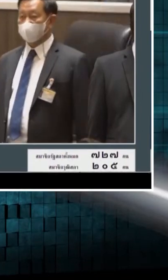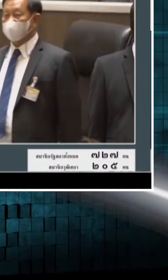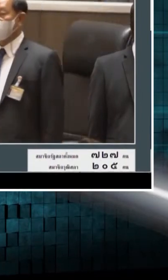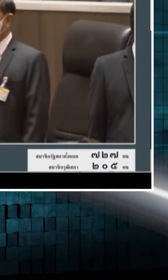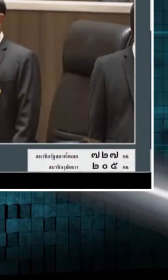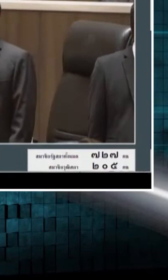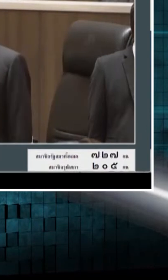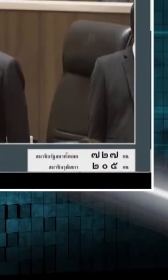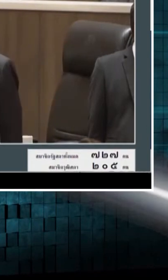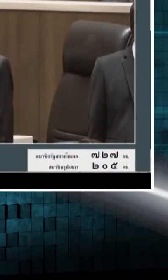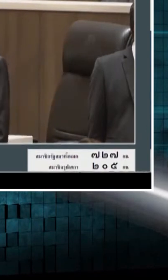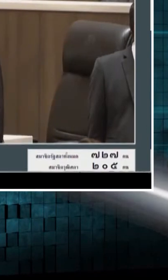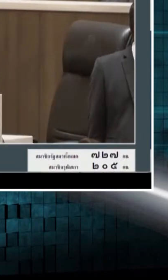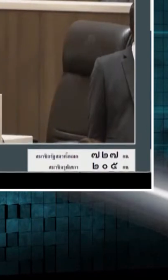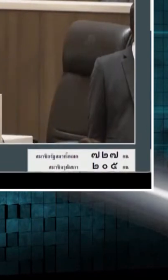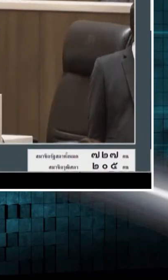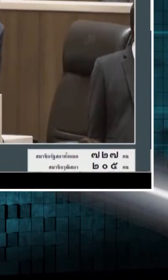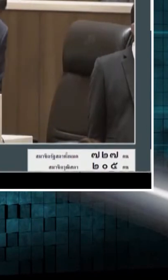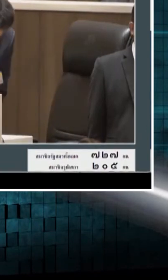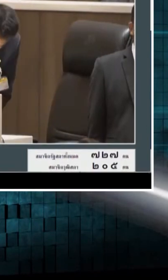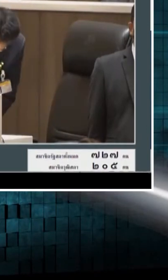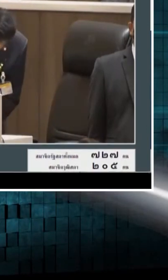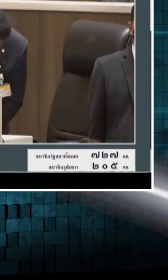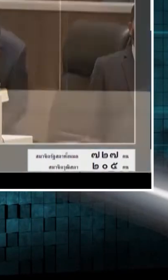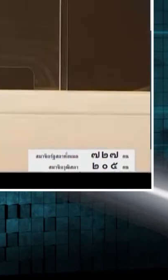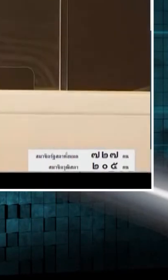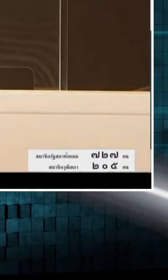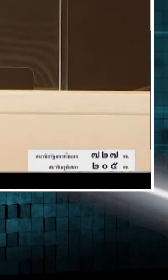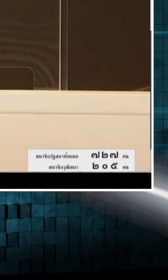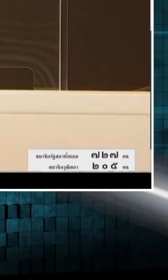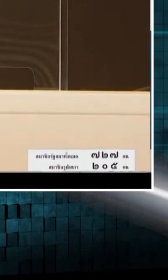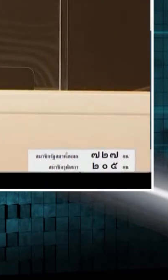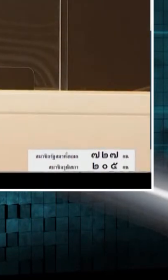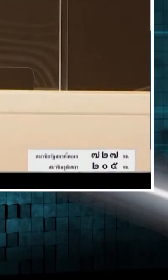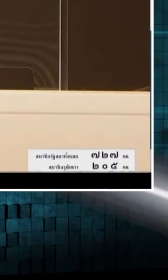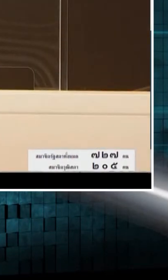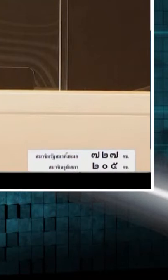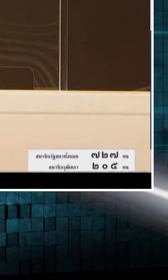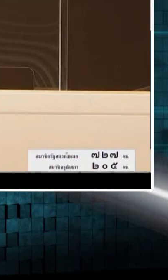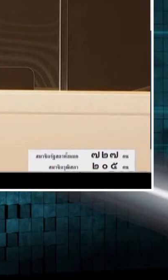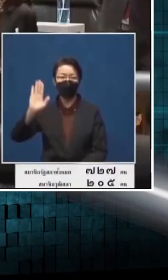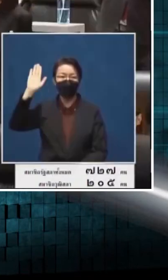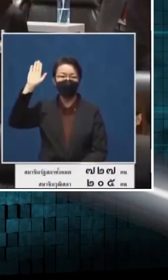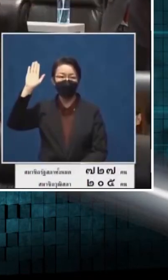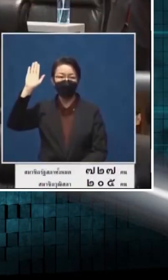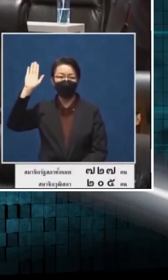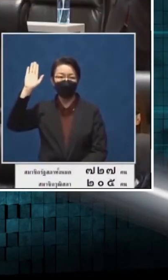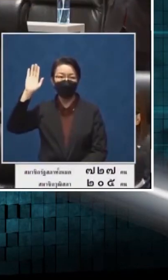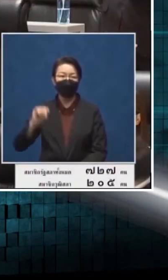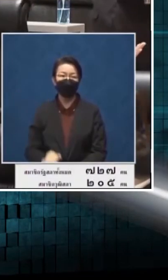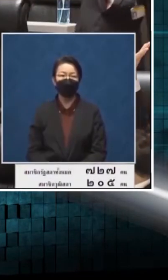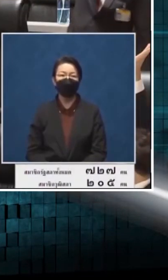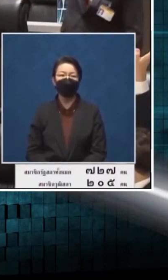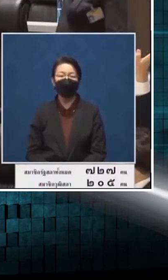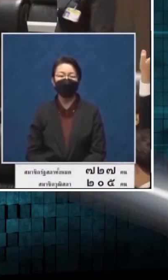ตรงไหนทำอะไรกันอยู่กดบัตรแทนกันหรือไม่นะครับกดบัตรแทนการหรือไม่ต่อจากนั้นคุณจุละพันธ์อมรวิวัฒน์